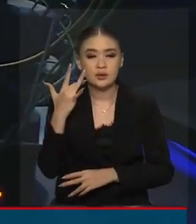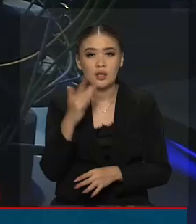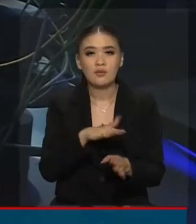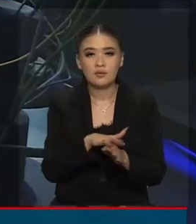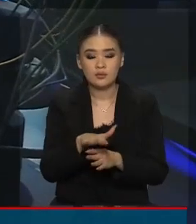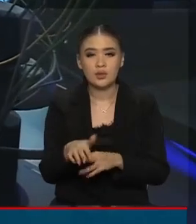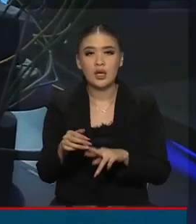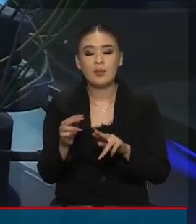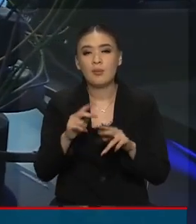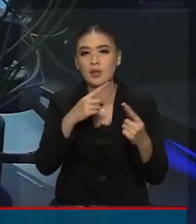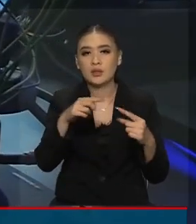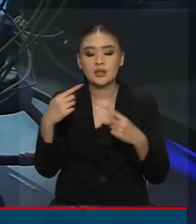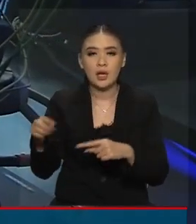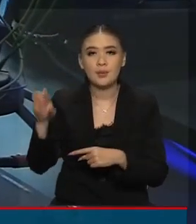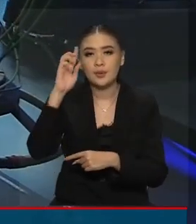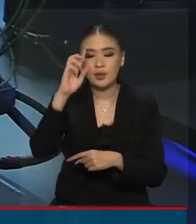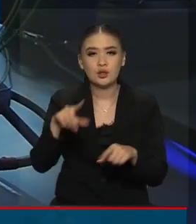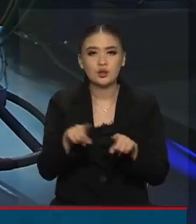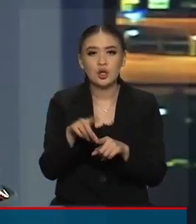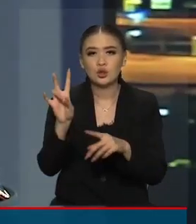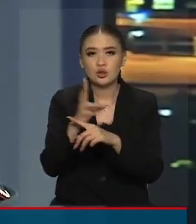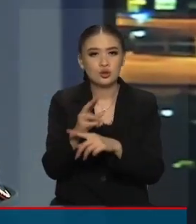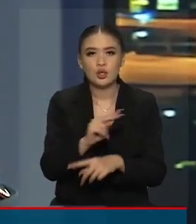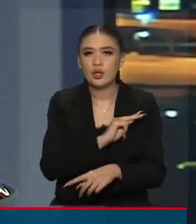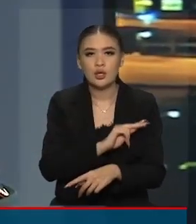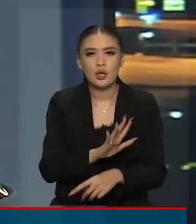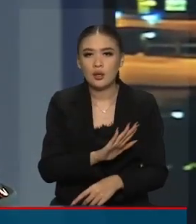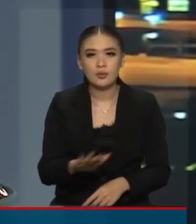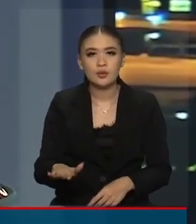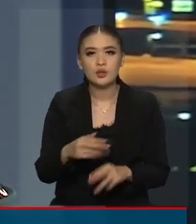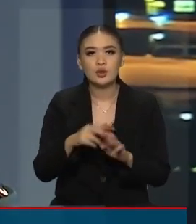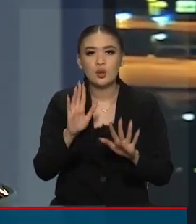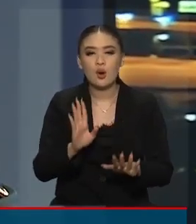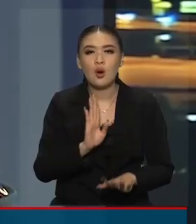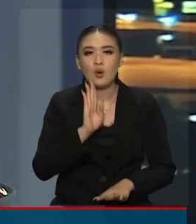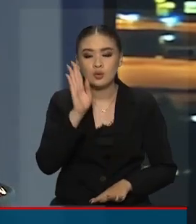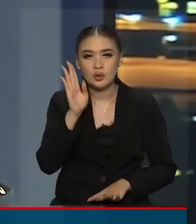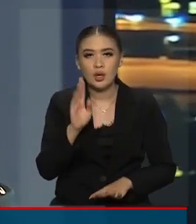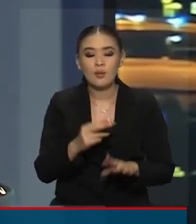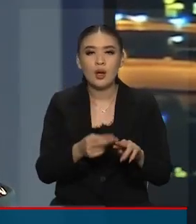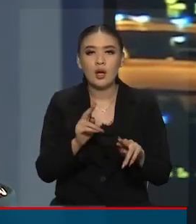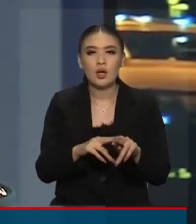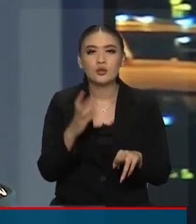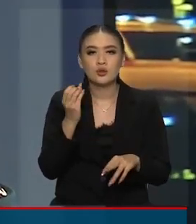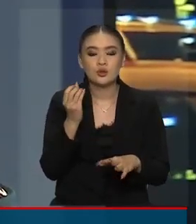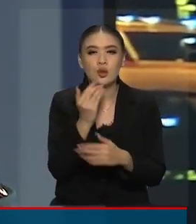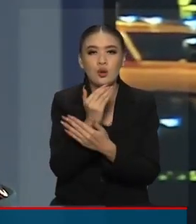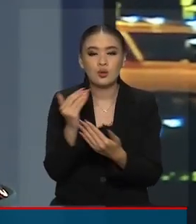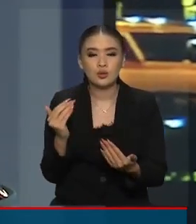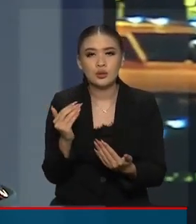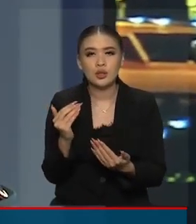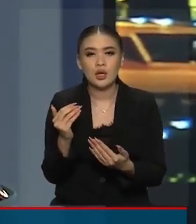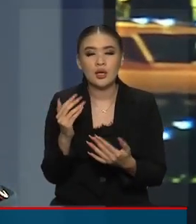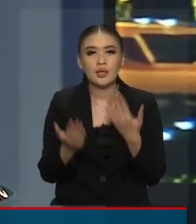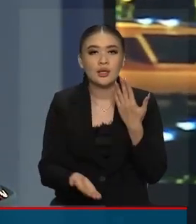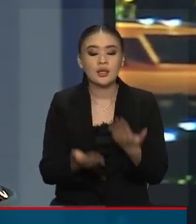Кейбір мемлекеттердің құтқарушылары түнде жұмыс істемейді, тек қана күндіз істейді. Және де олар егер